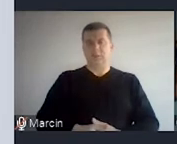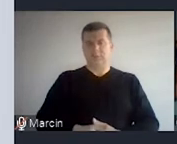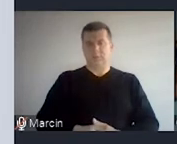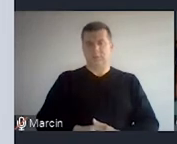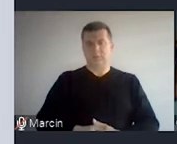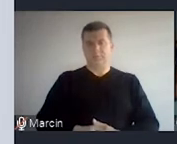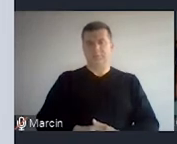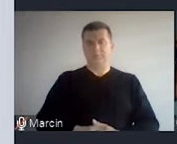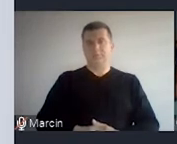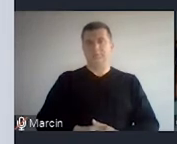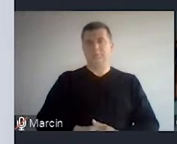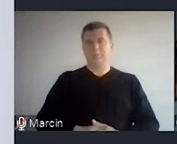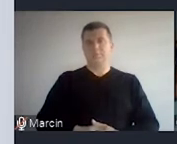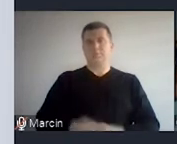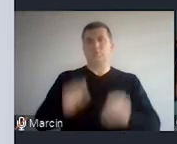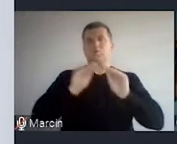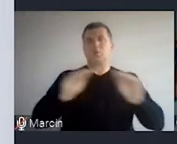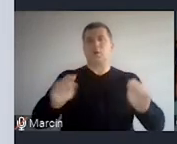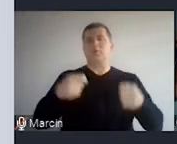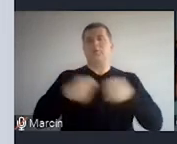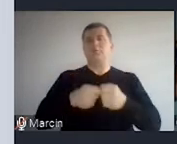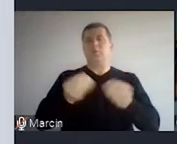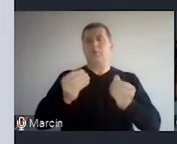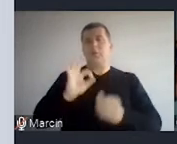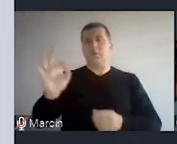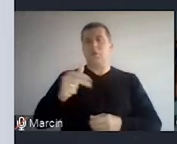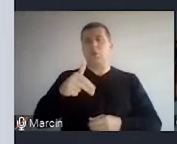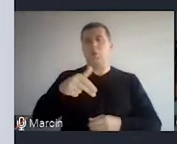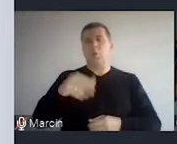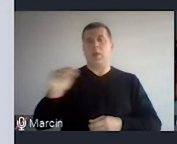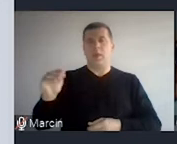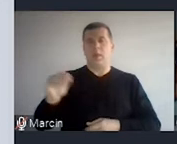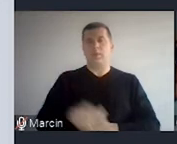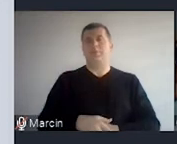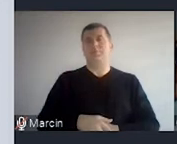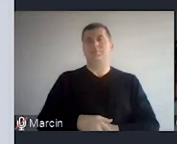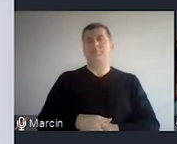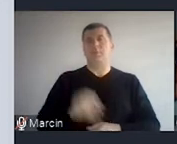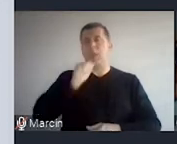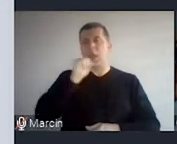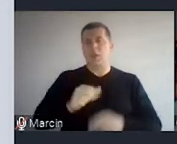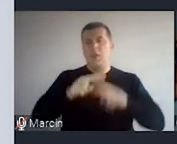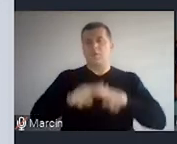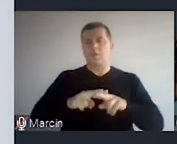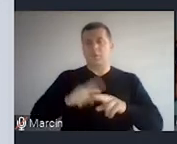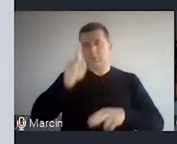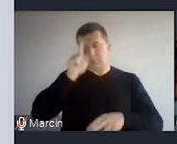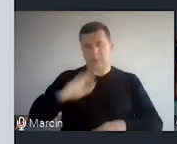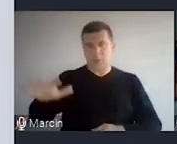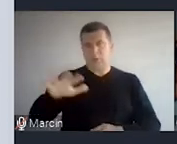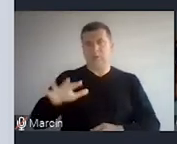Zatem, drodzy Państwo, szkolenie jest współfinansowane ze środków Unii Europejskiej w ramach Europejskiego Funduszu